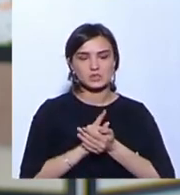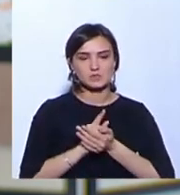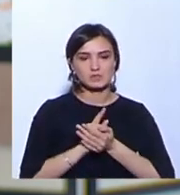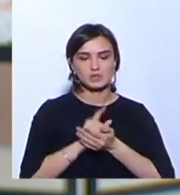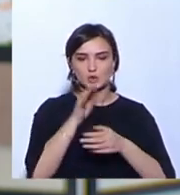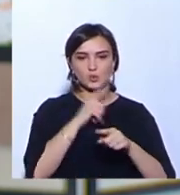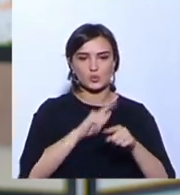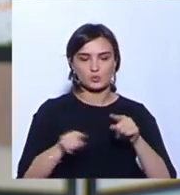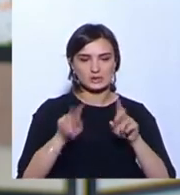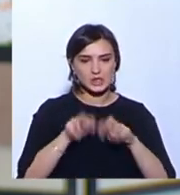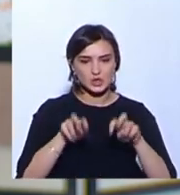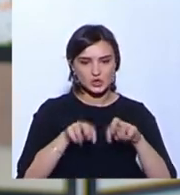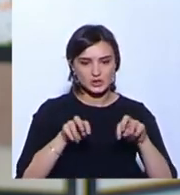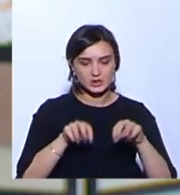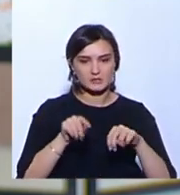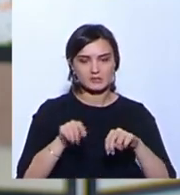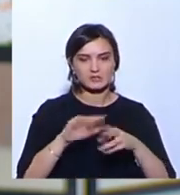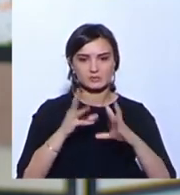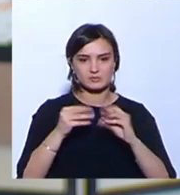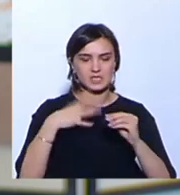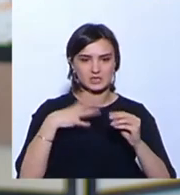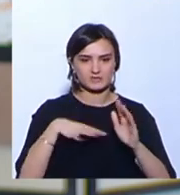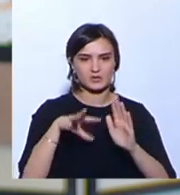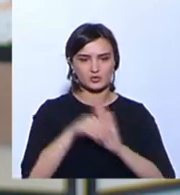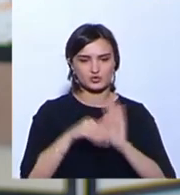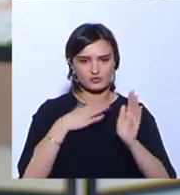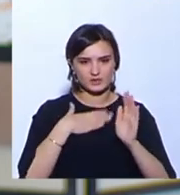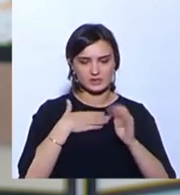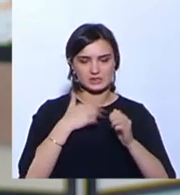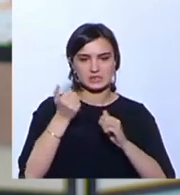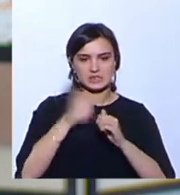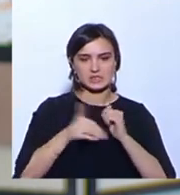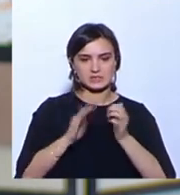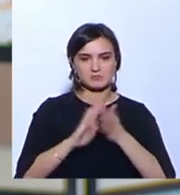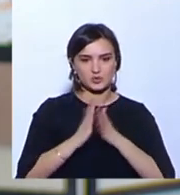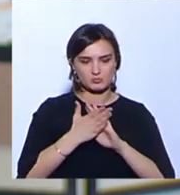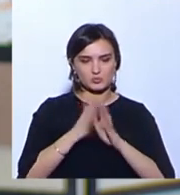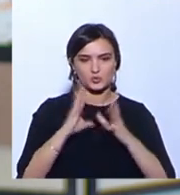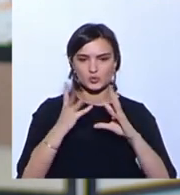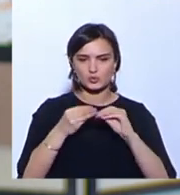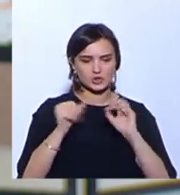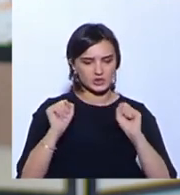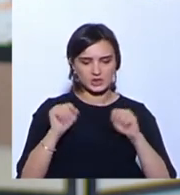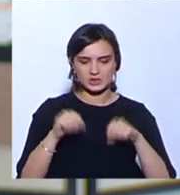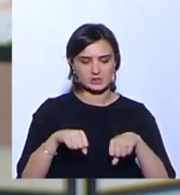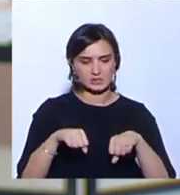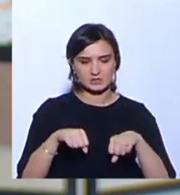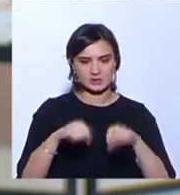აუცილებელია დროული დიაგნოსტიკა, რომელიც საქართველოში ჩვენი ცენტრის პირობებში სრულიად